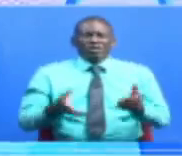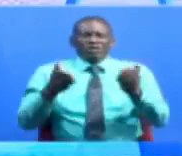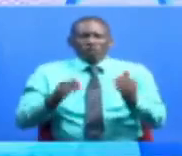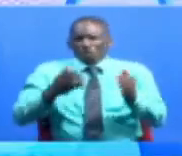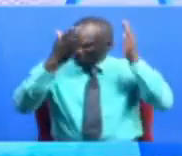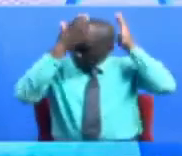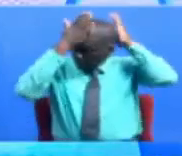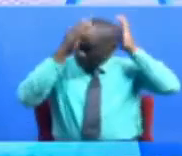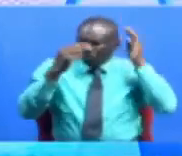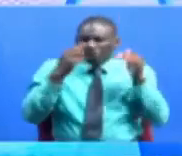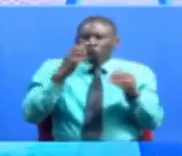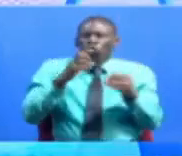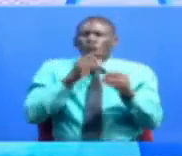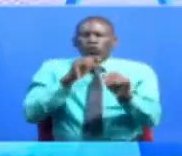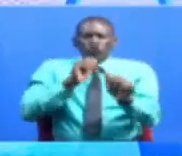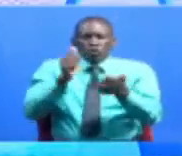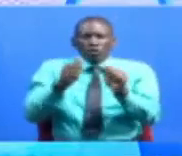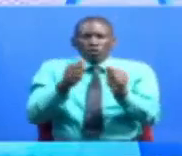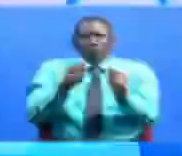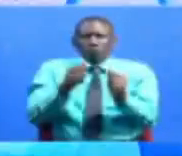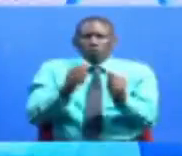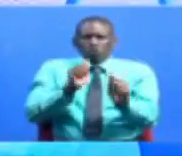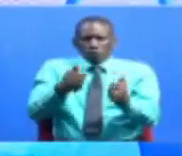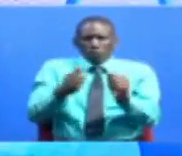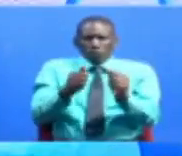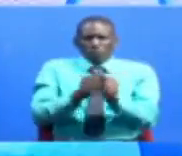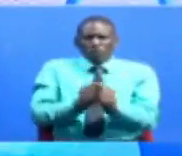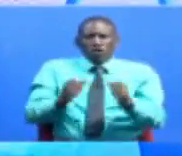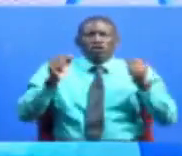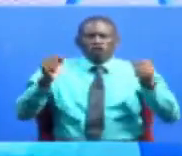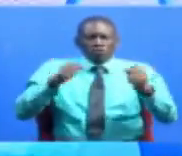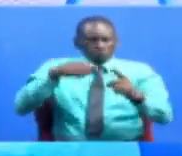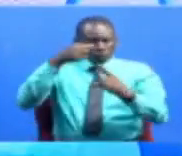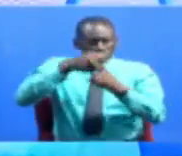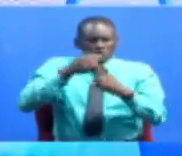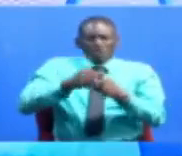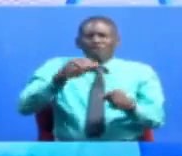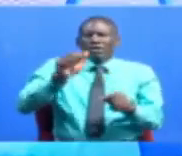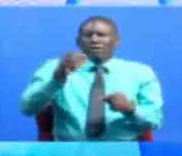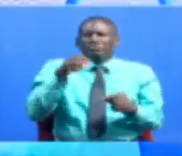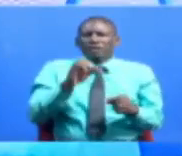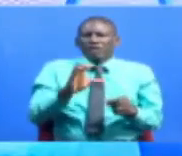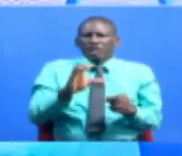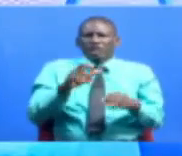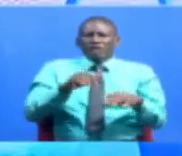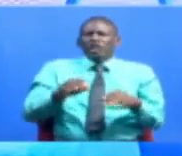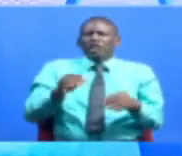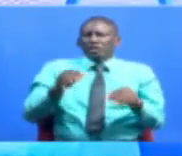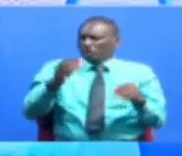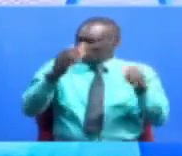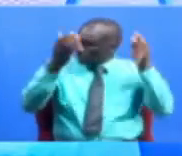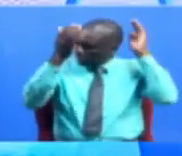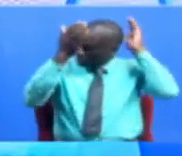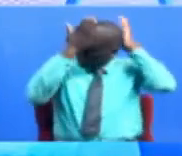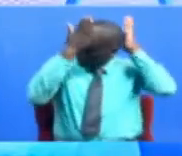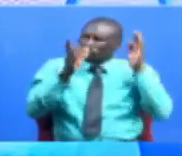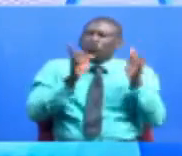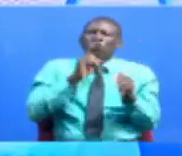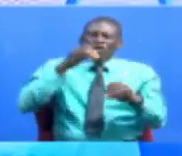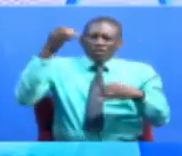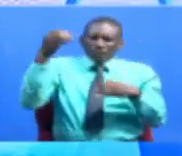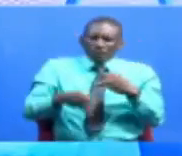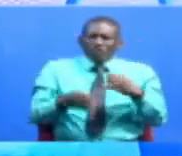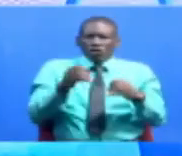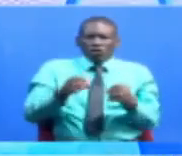Homeboyz itapambana na watani wao na mabingwa tetezi AFC Leopards katika uwanja wa Buhungu hapo kesho, ikiwa ni fainali ya kuwania kombe